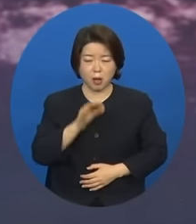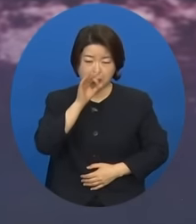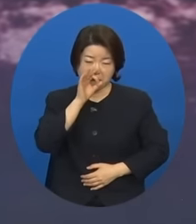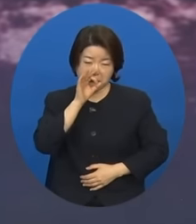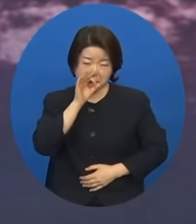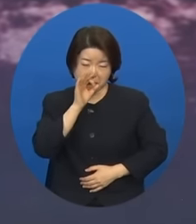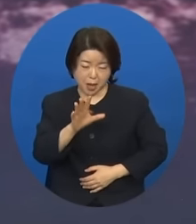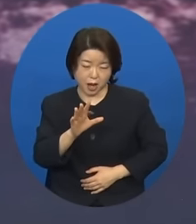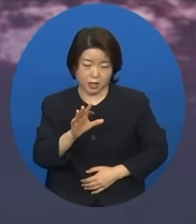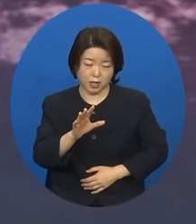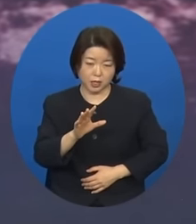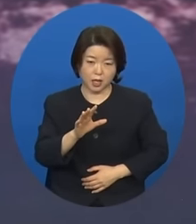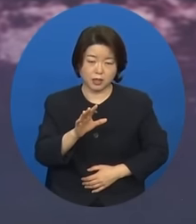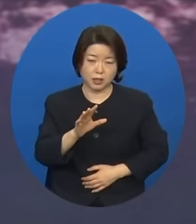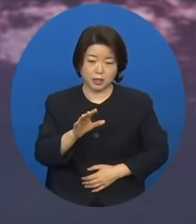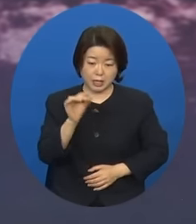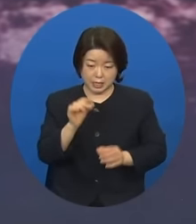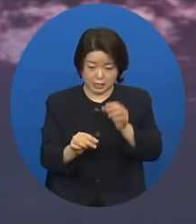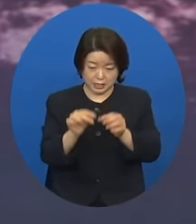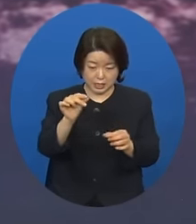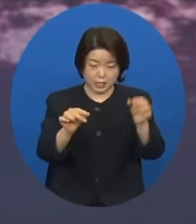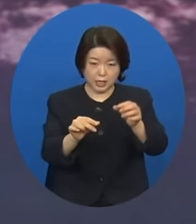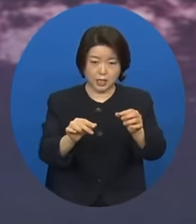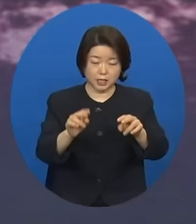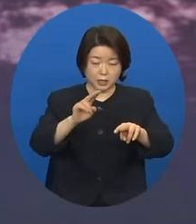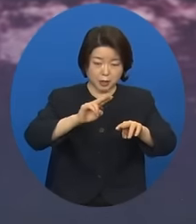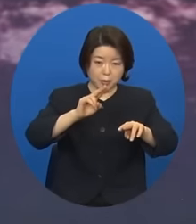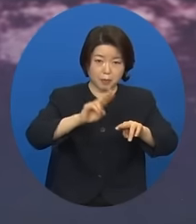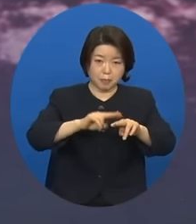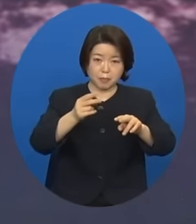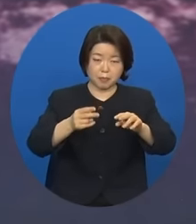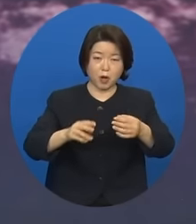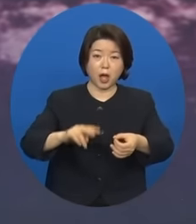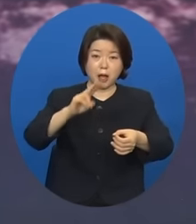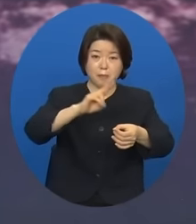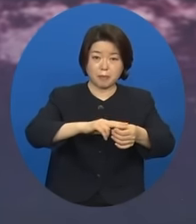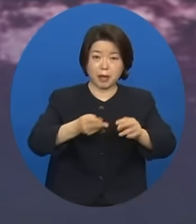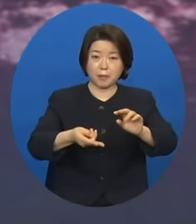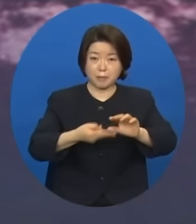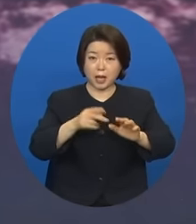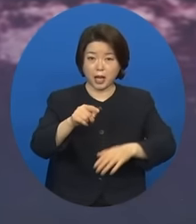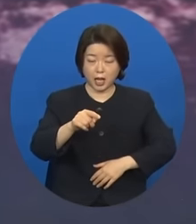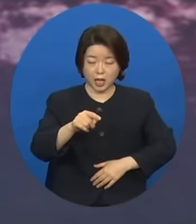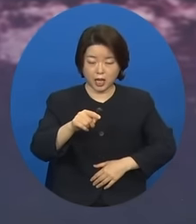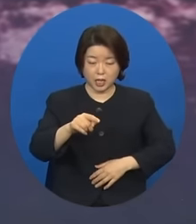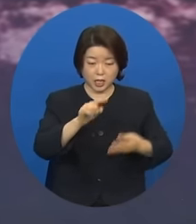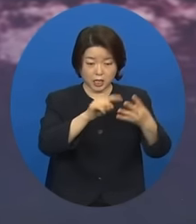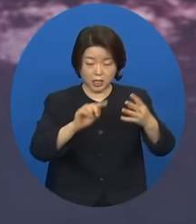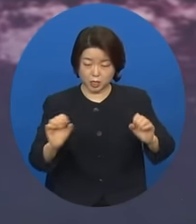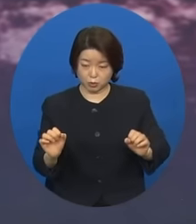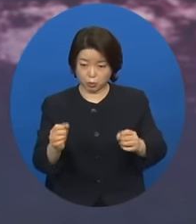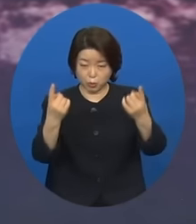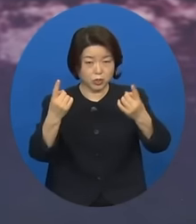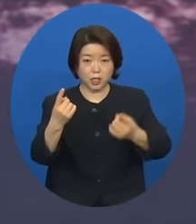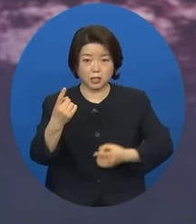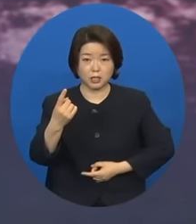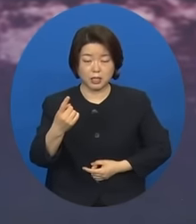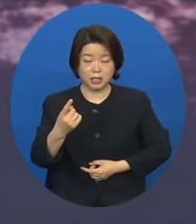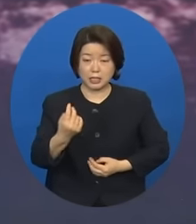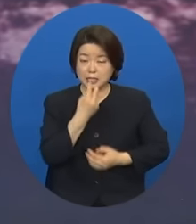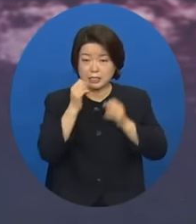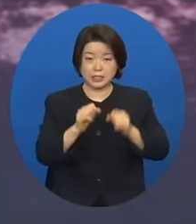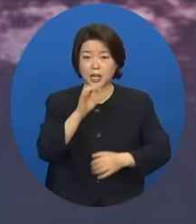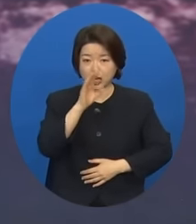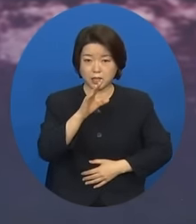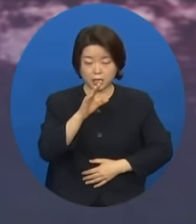체스 경기다 이렇게 불러요네 가지가 공존은 안 되고 하나는 죽어야 된다는 거예요 선하신